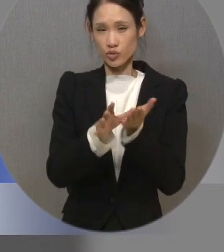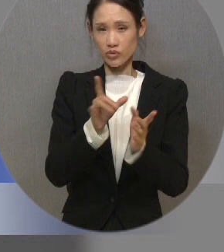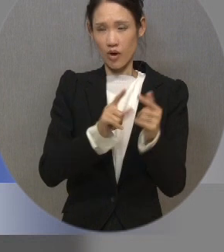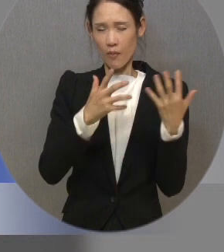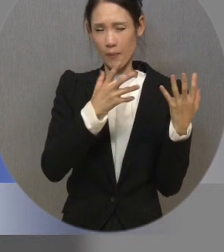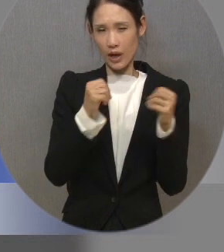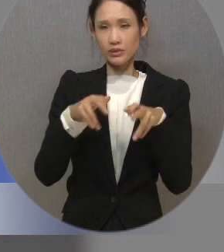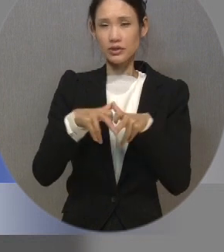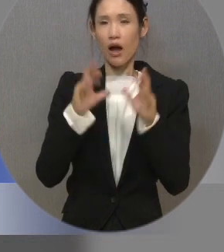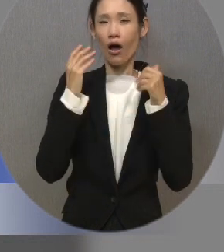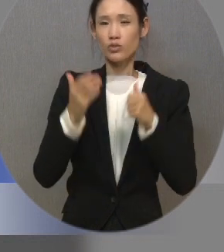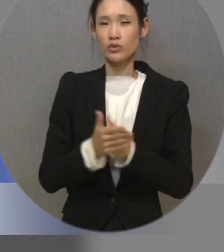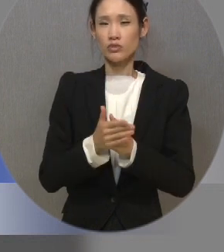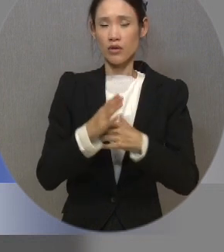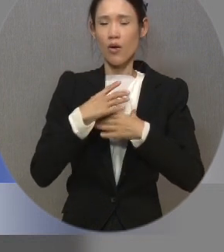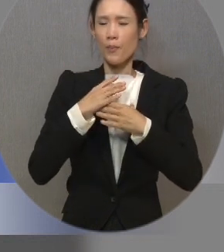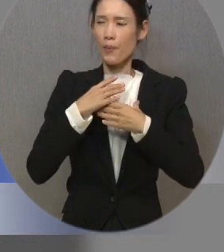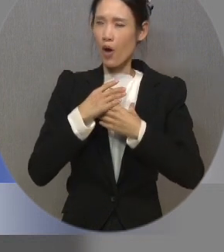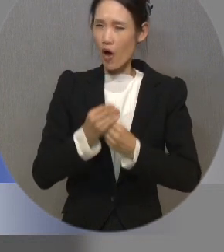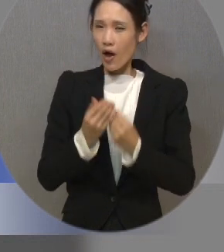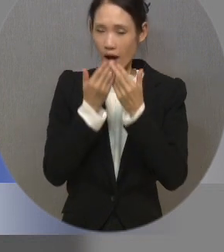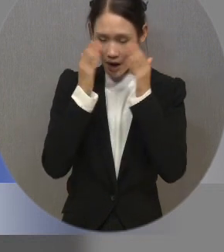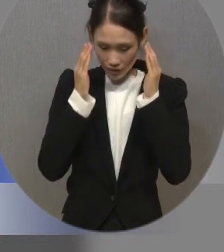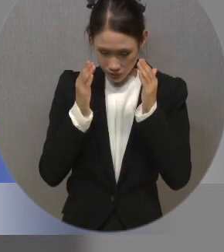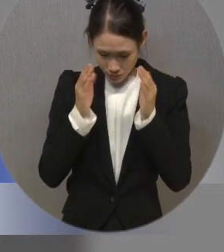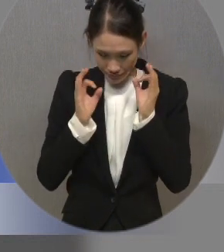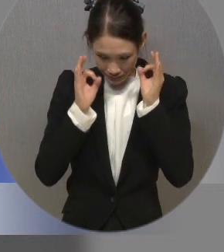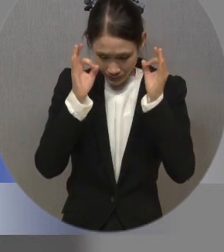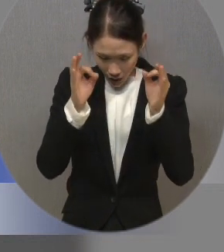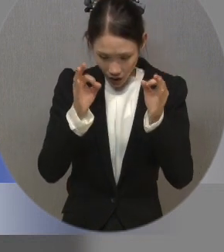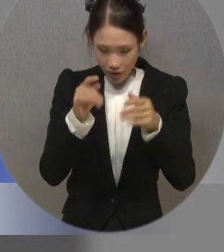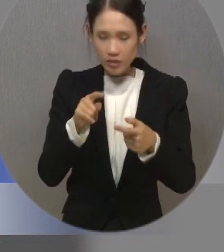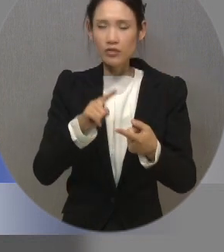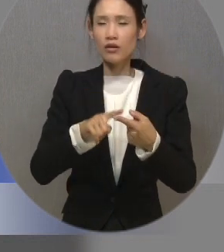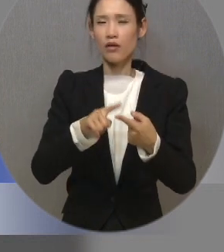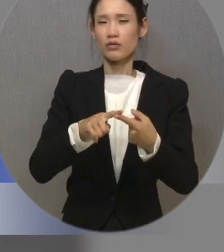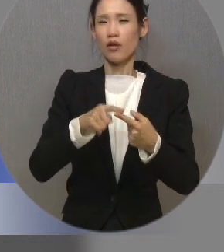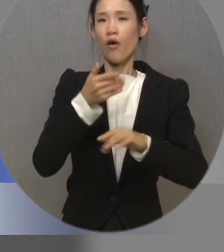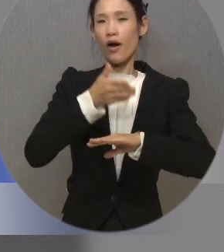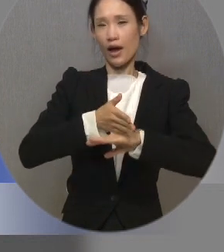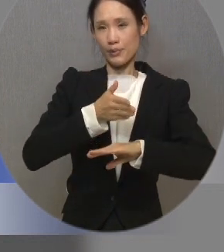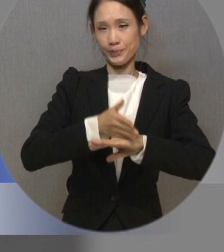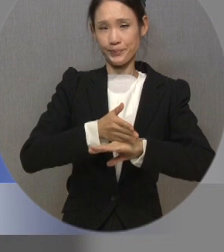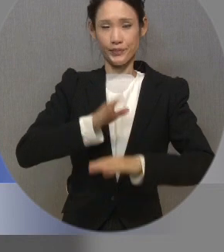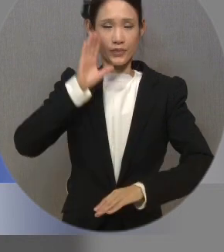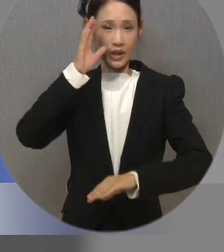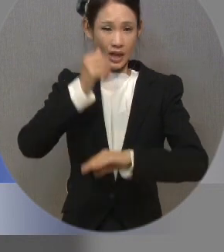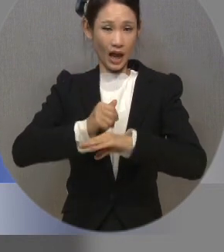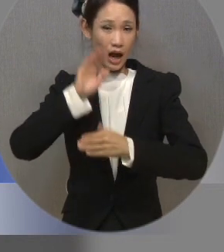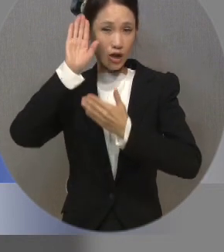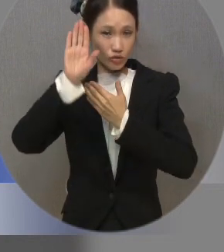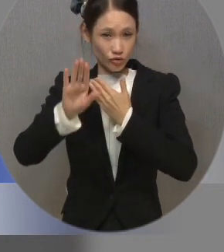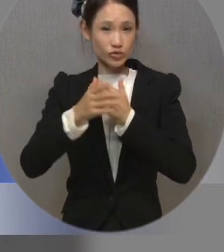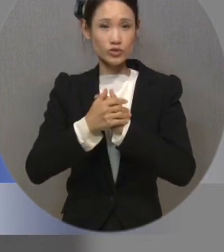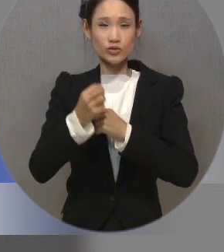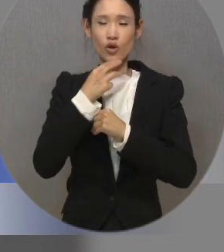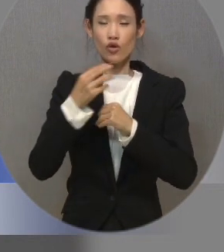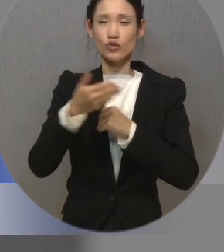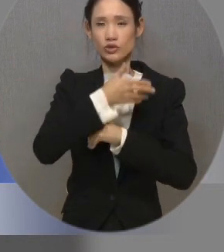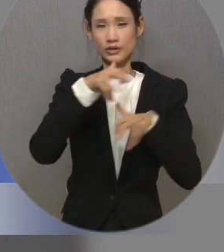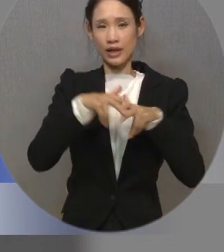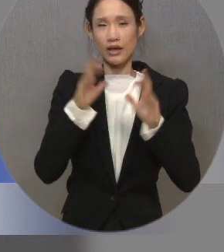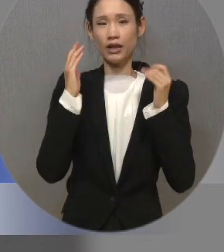장애아동들이 편안하게 학습에 임할 수 있게 돼 감사하다며 향후 서울 거주 장애아동과 청소년으로